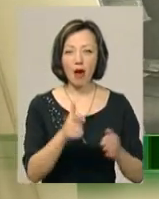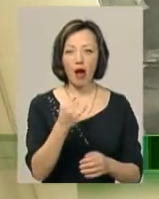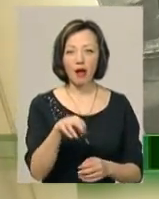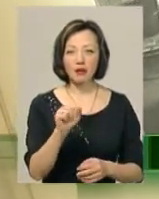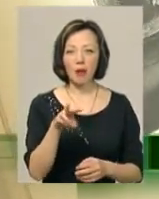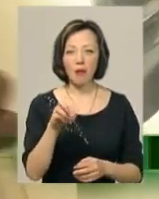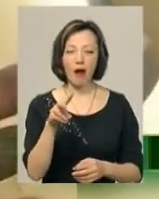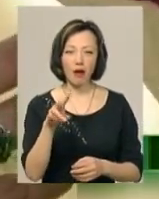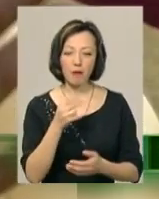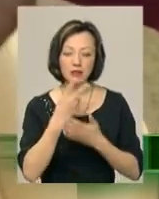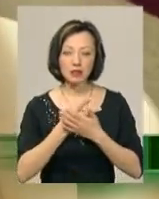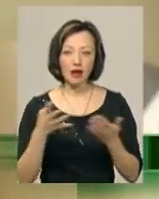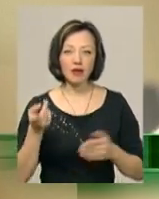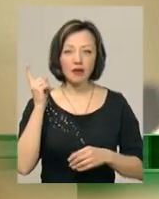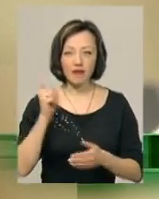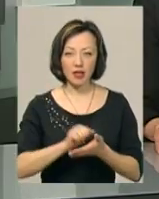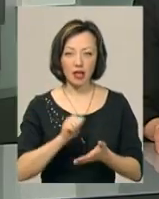репринтне видання Шевченка.